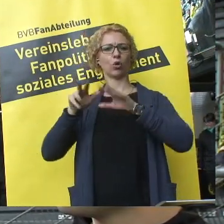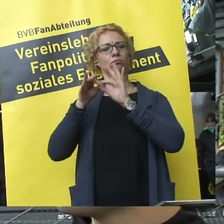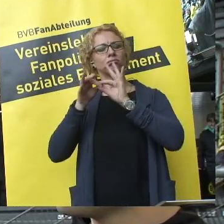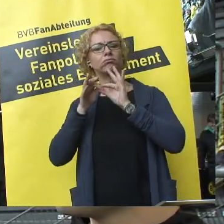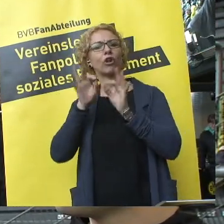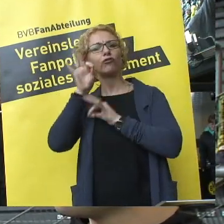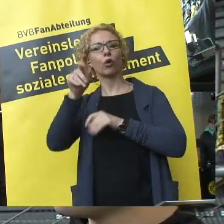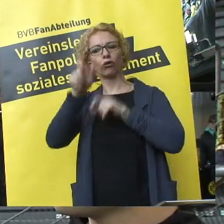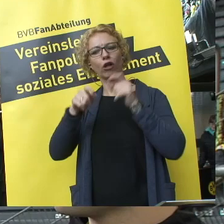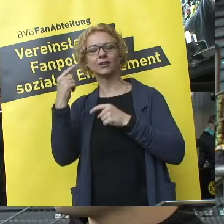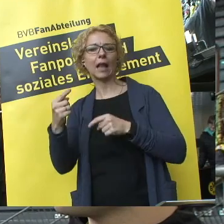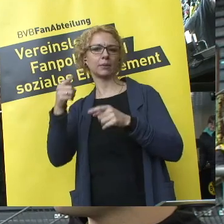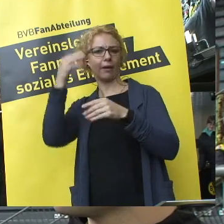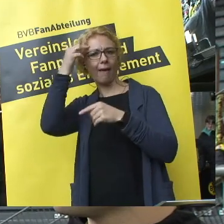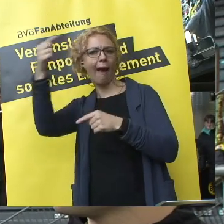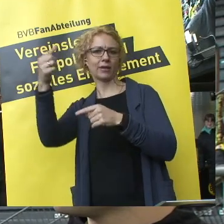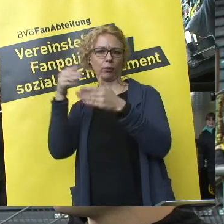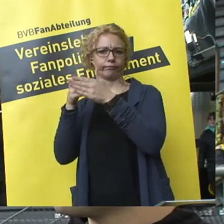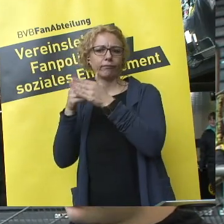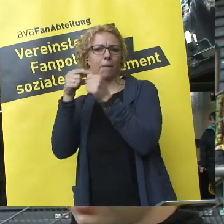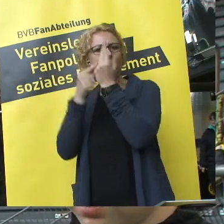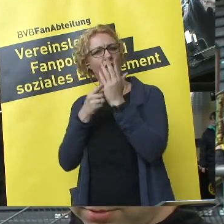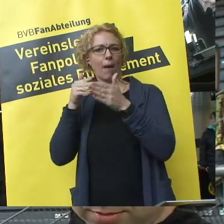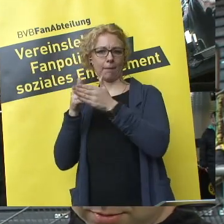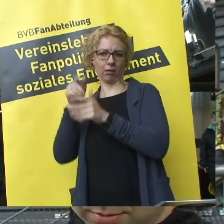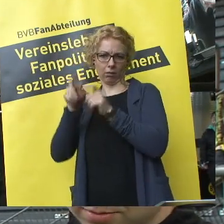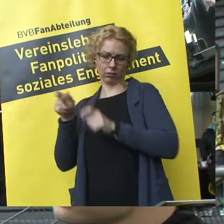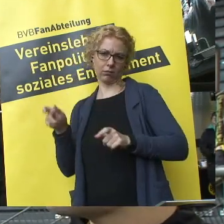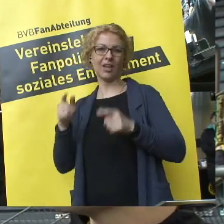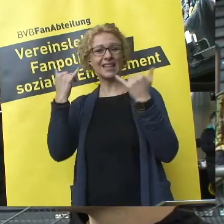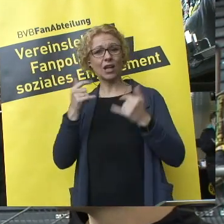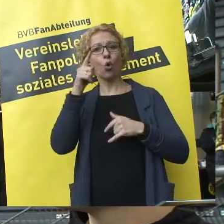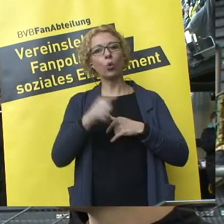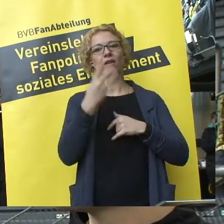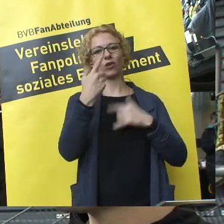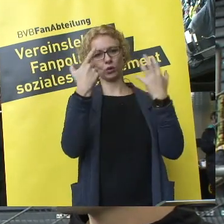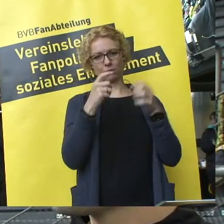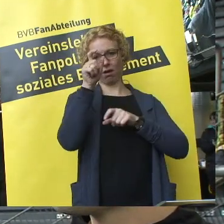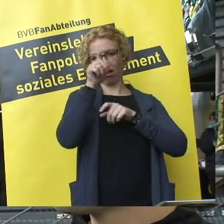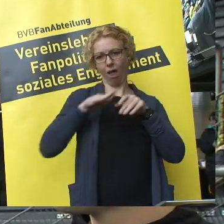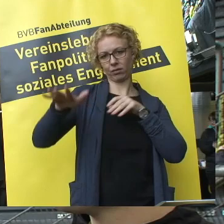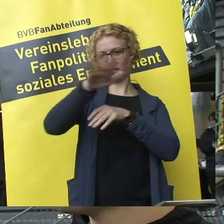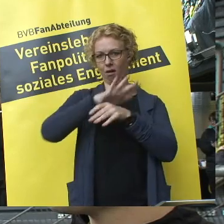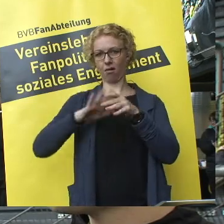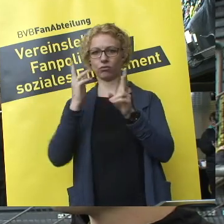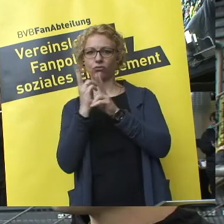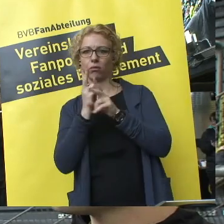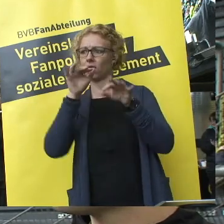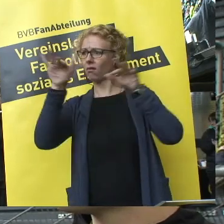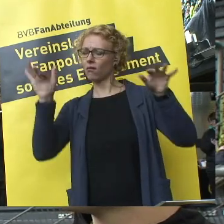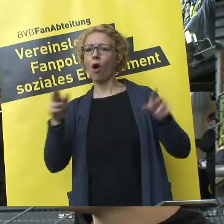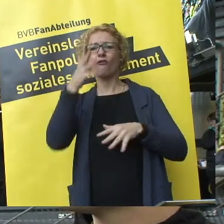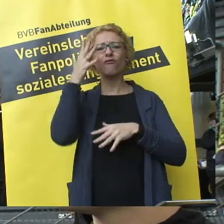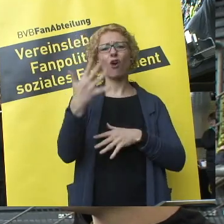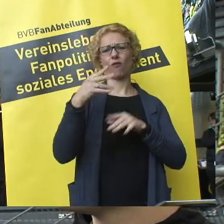geistig und mehrfach Behinderter. Wir sind inzwischen in 175 Ländern präsent. Über 5 Millionen Sportler machen bei